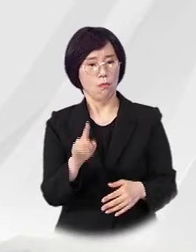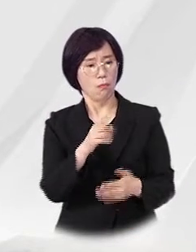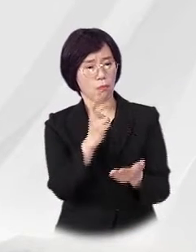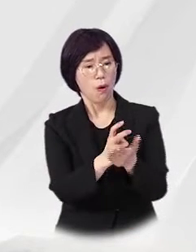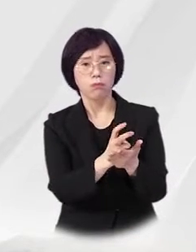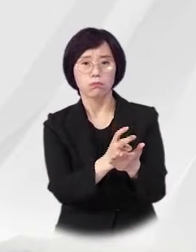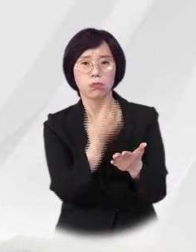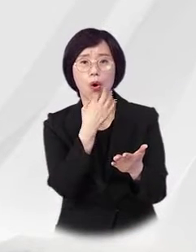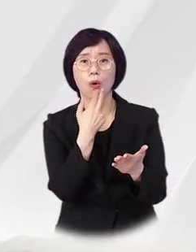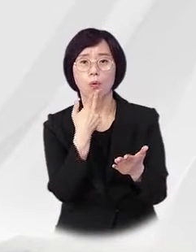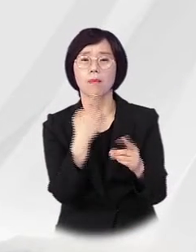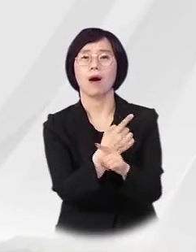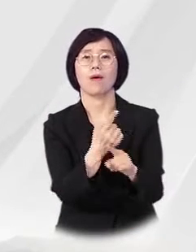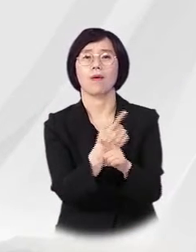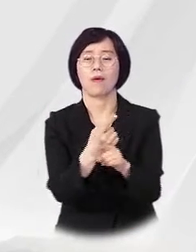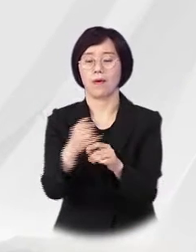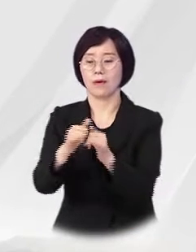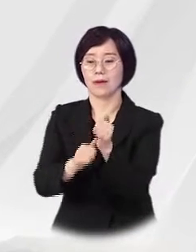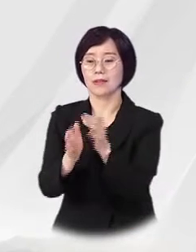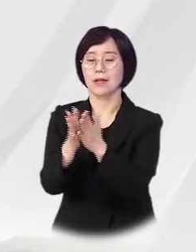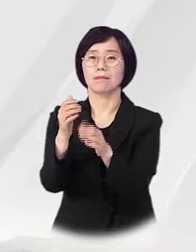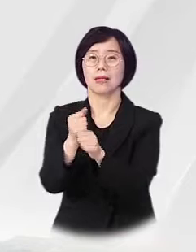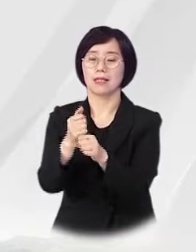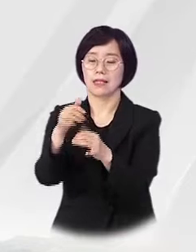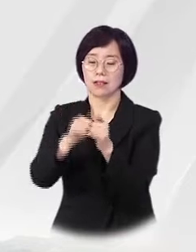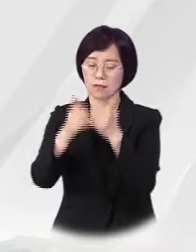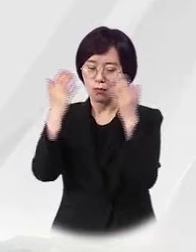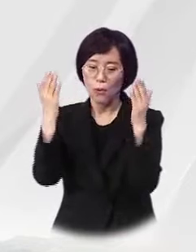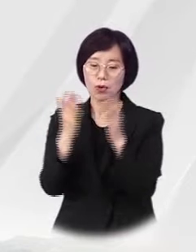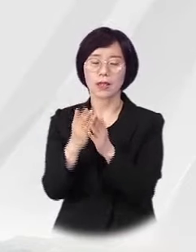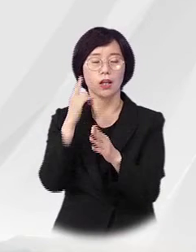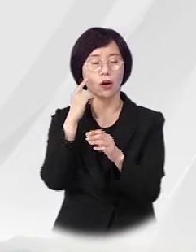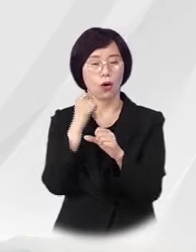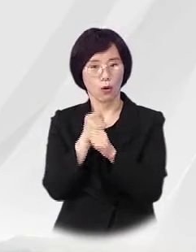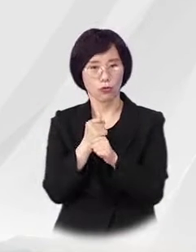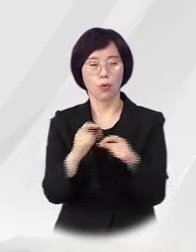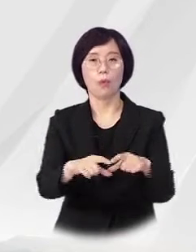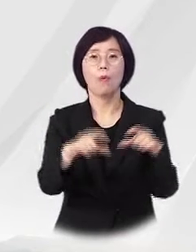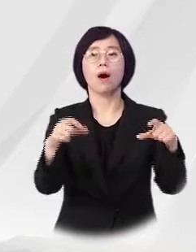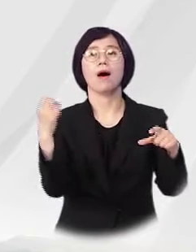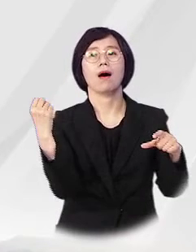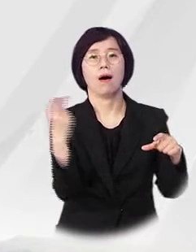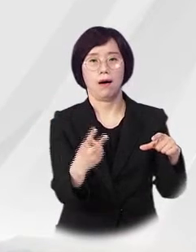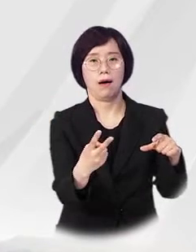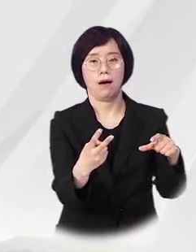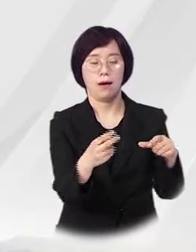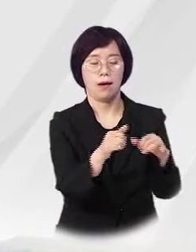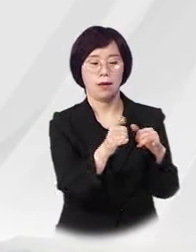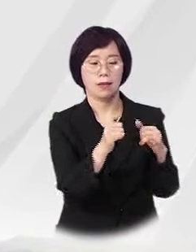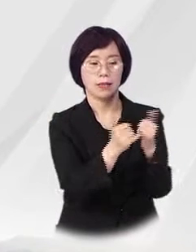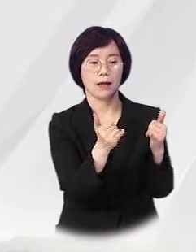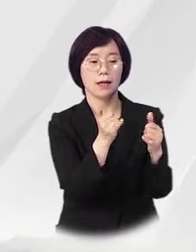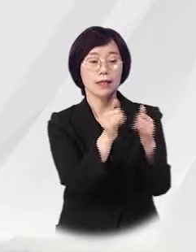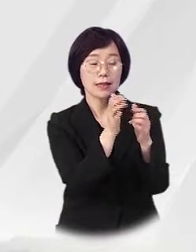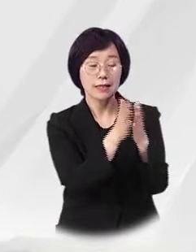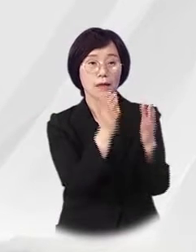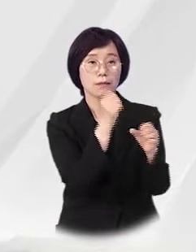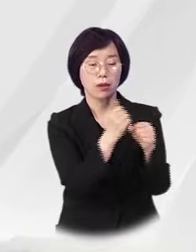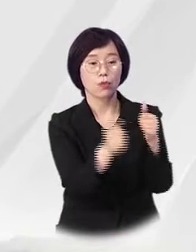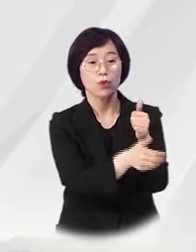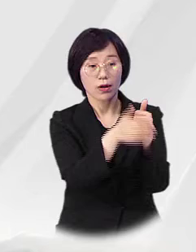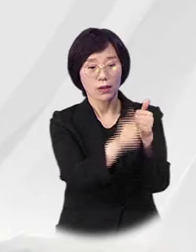래도 개정에 시사 편찬 업무가 역사 전반에 대한 연구 활동으로 확대되고 편찬위원회 위원장 선출 도